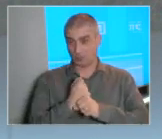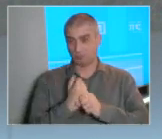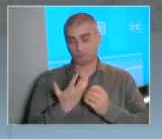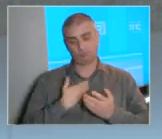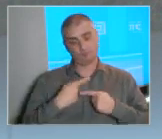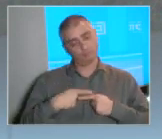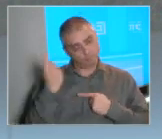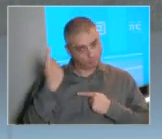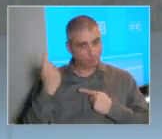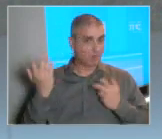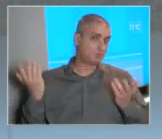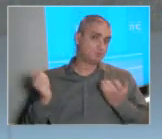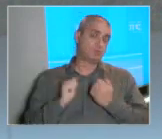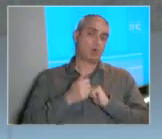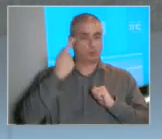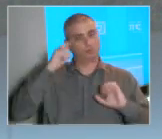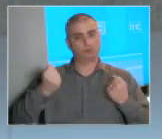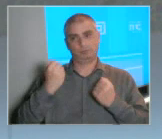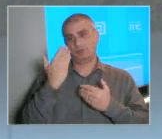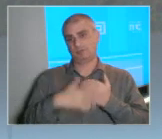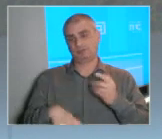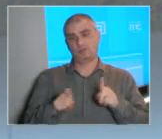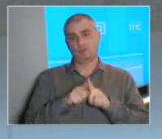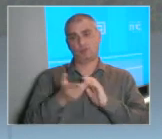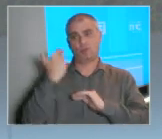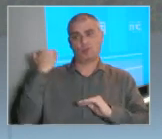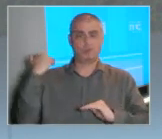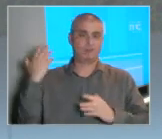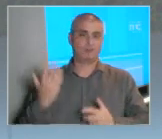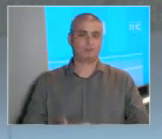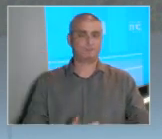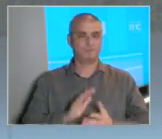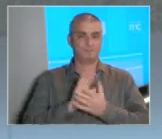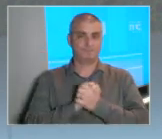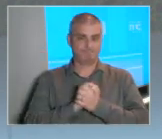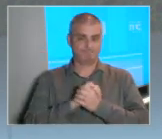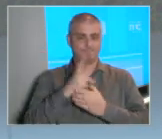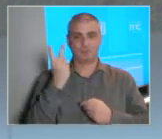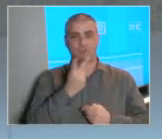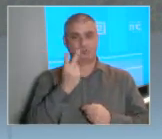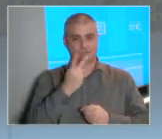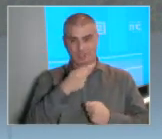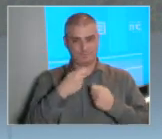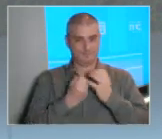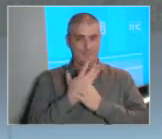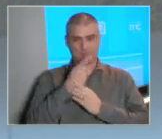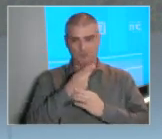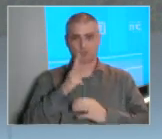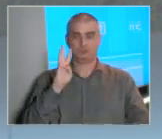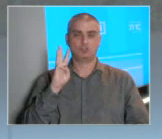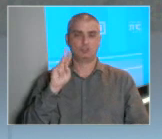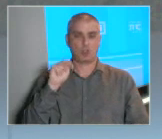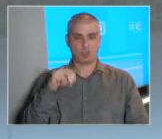לצבור מומנטום, או שהיוזמה הזאת תסתיים כמו קודמותיה. איתנו כאן שתיים מהמייסדות,